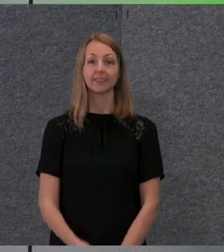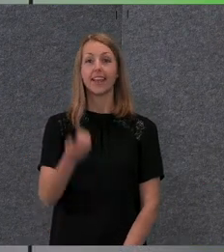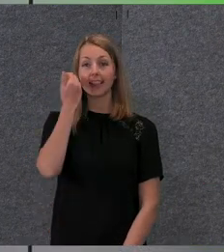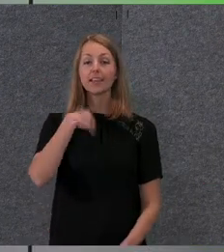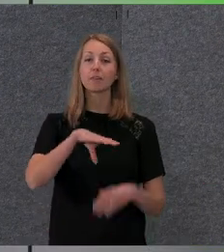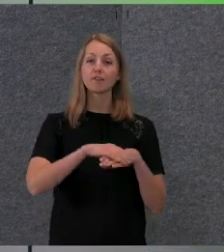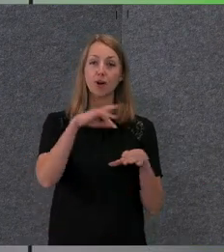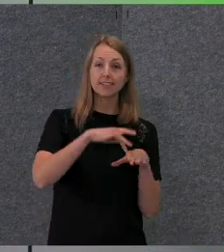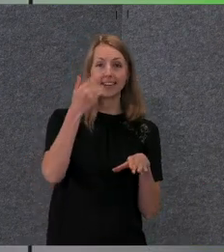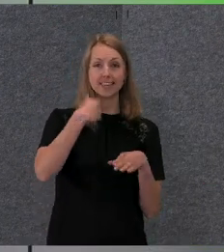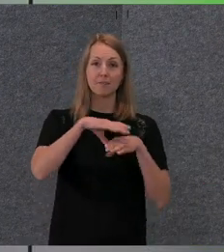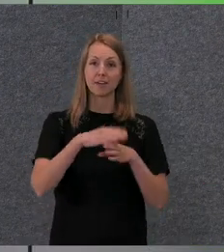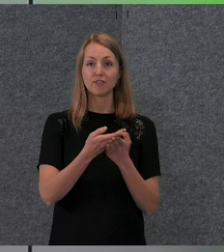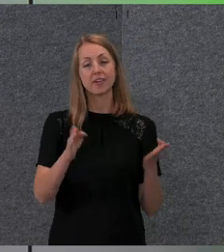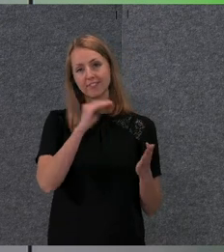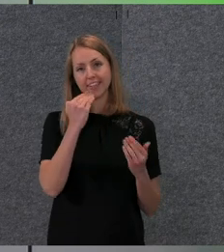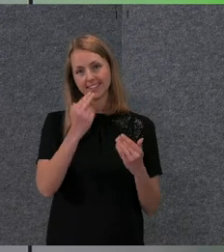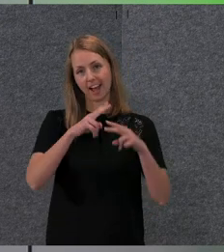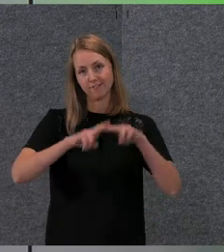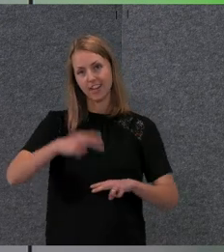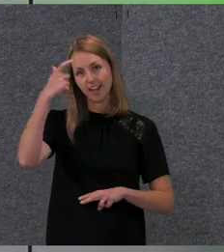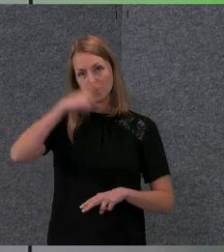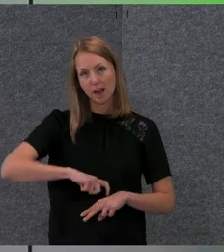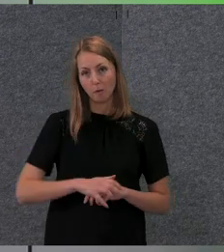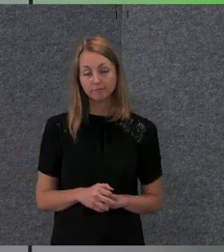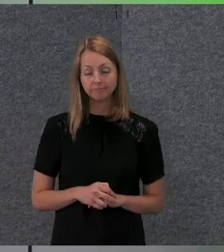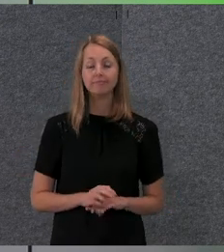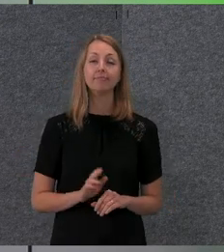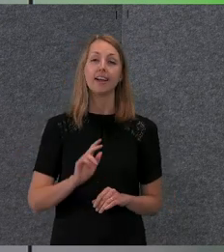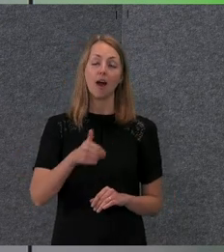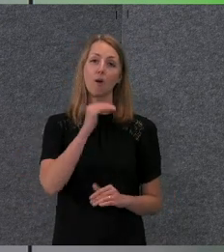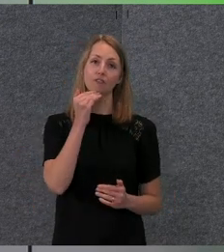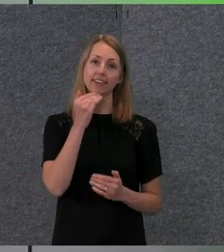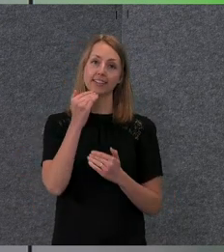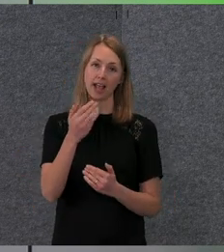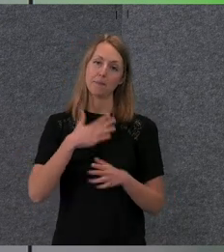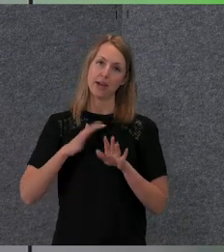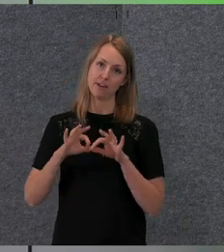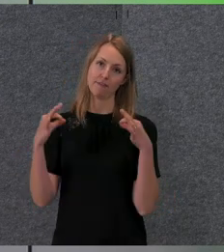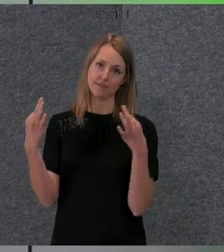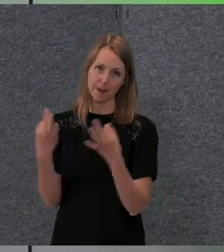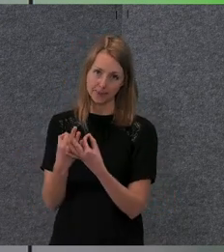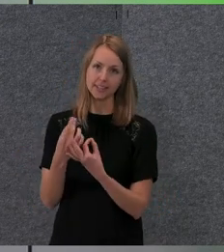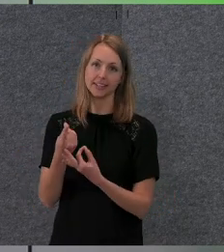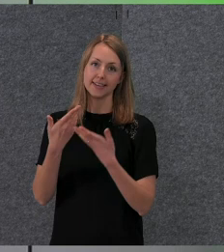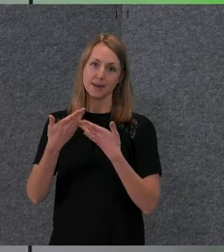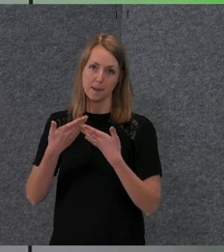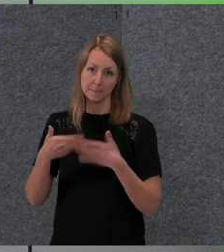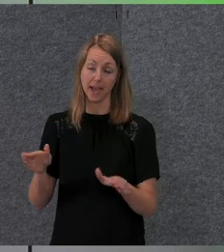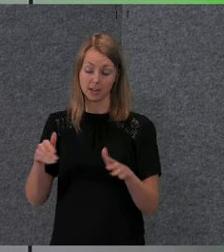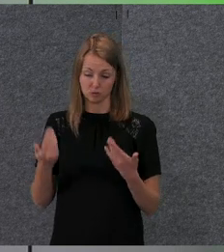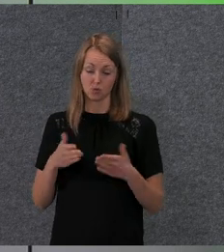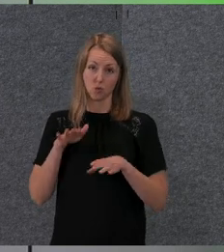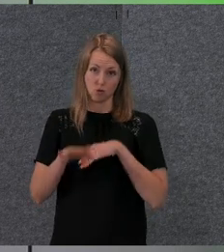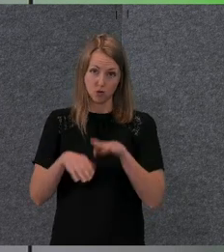Liebe Freundinnen und Freunde, vielen Dank für das Vertrauen. Ausdrücklicher Dank auch an meine Familie, die bereit ist, diesen Schritt und diesen